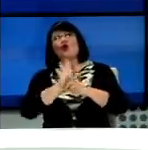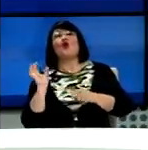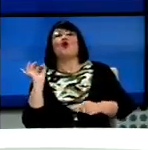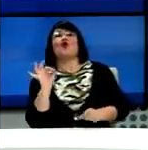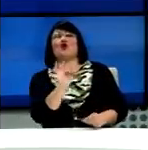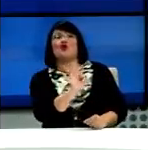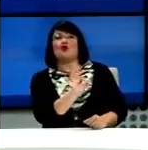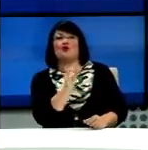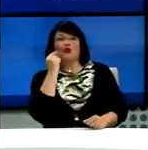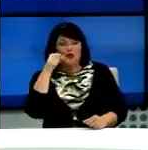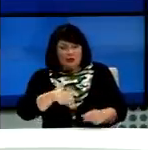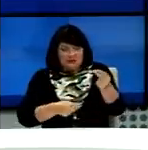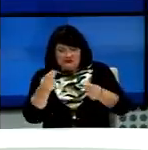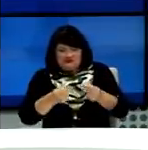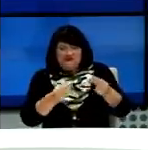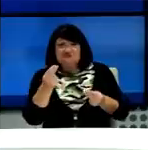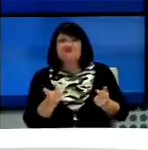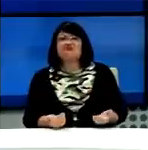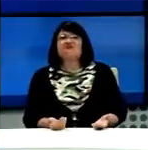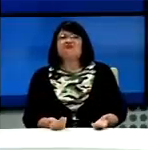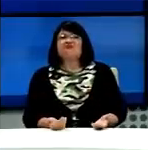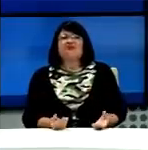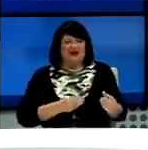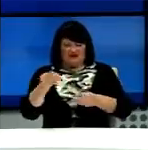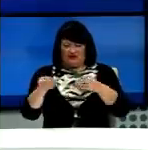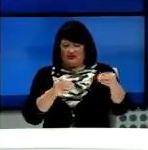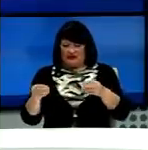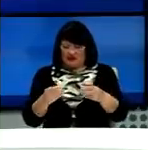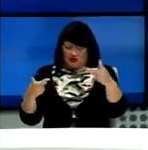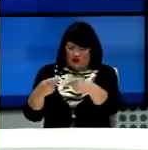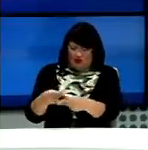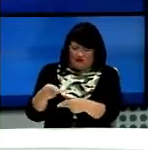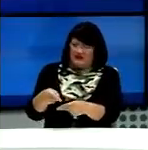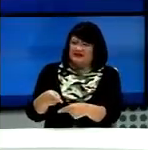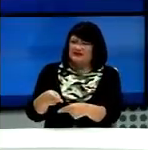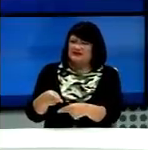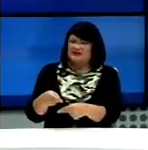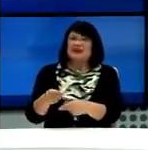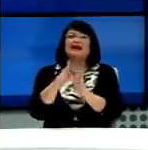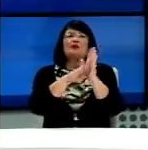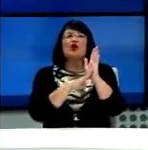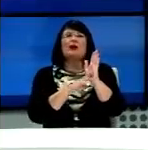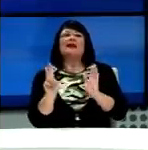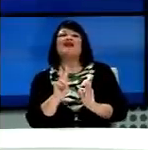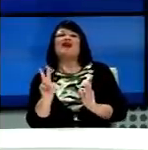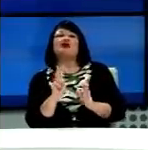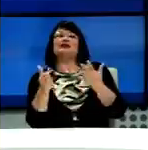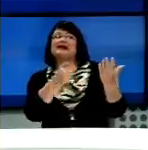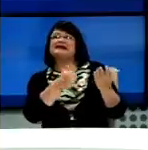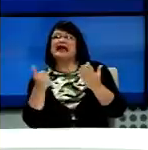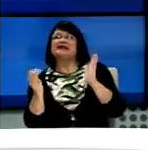δημιουργική λογιστική κάνετε, διότι κάνετε εσωτερική ανακατανομή. Κόβετε τα vouchers σε